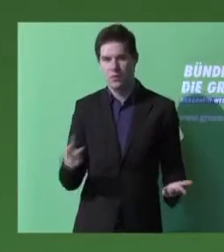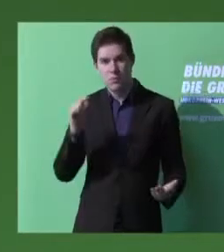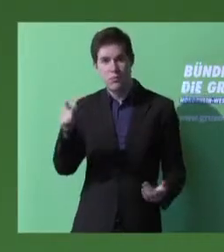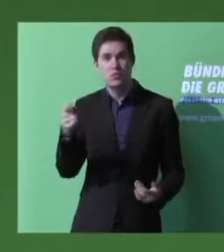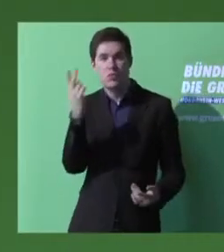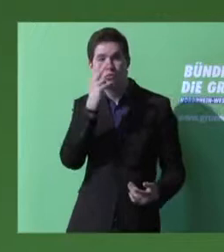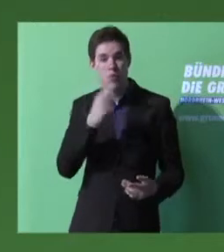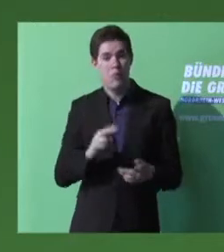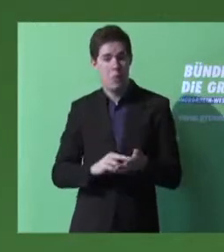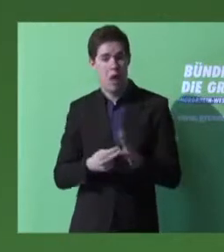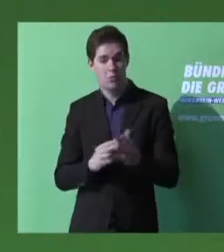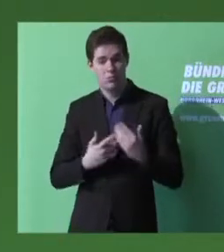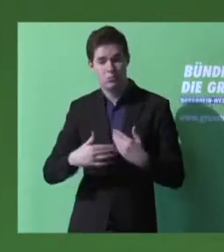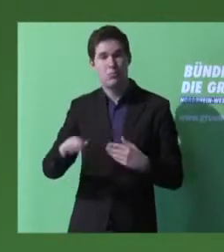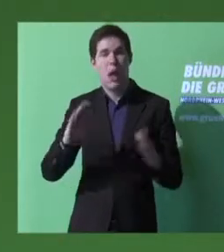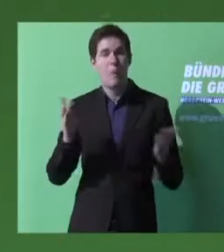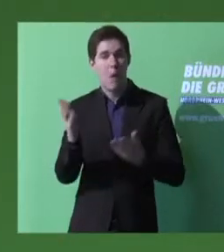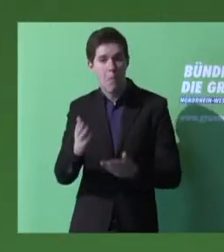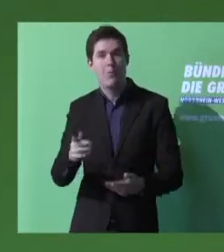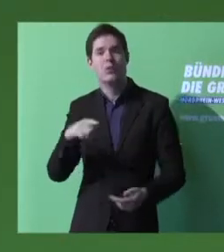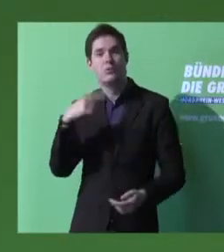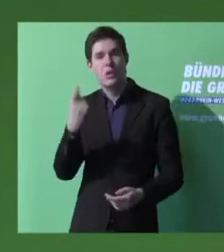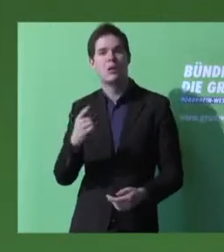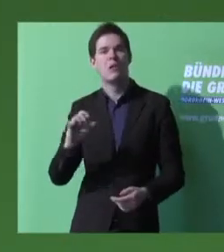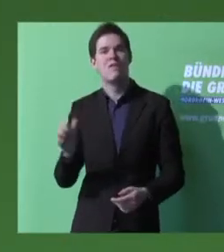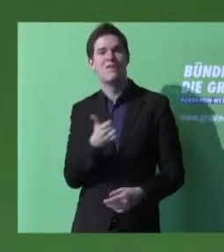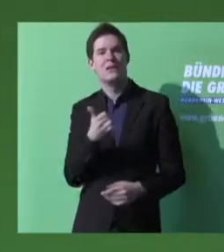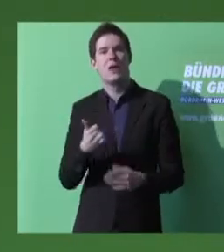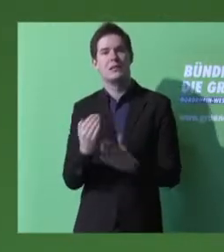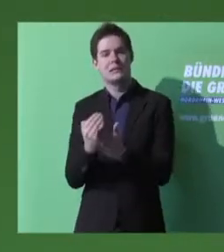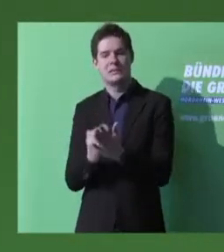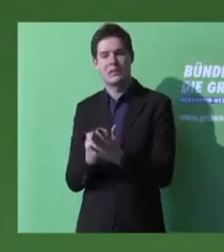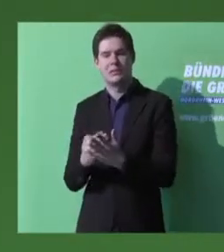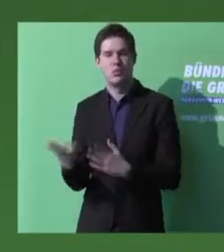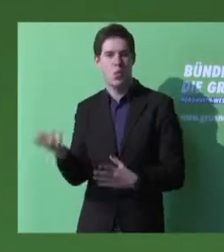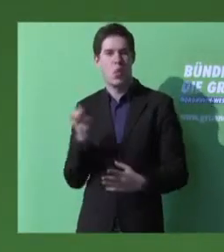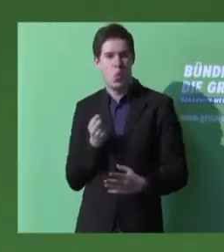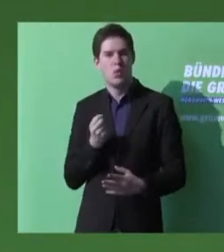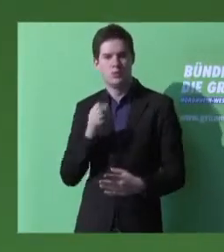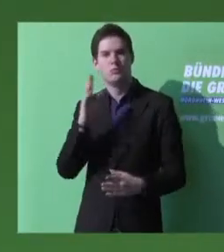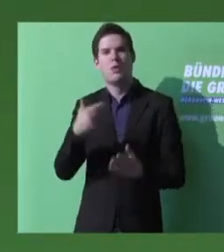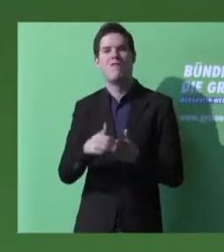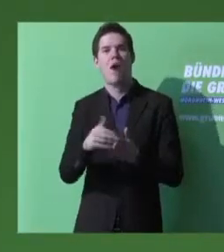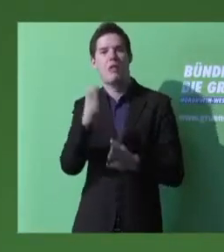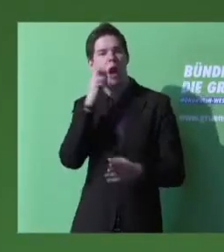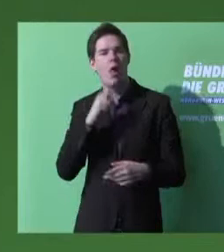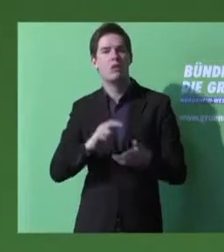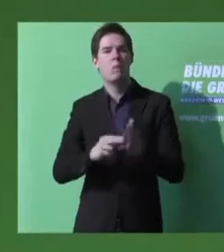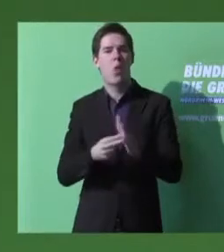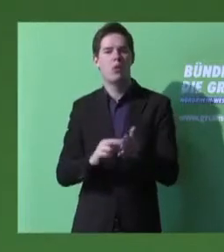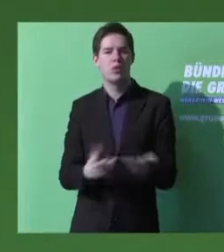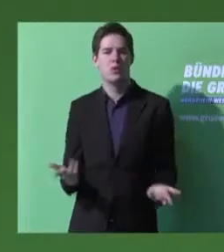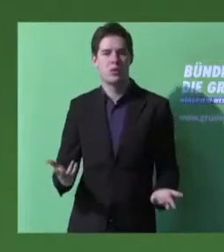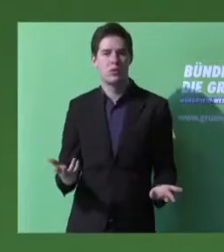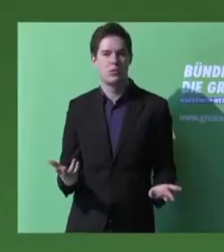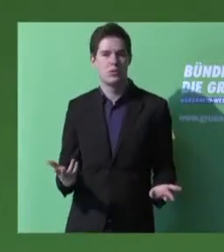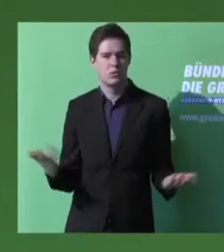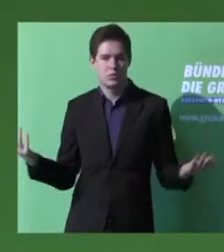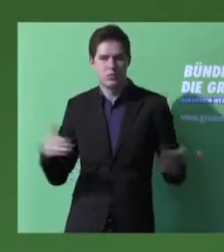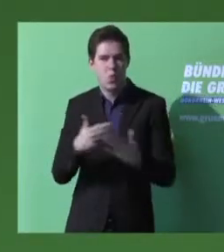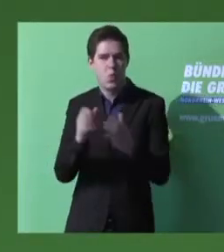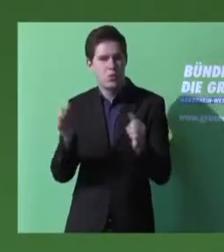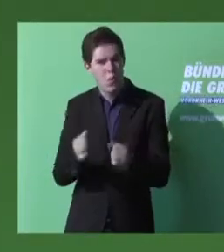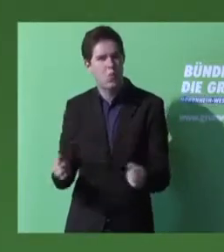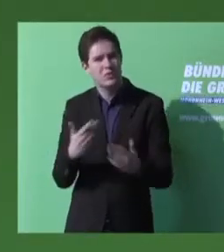danach kommt dieses Ermöglichungsgesetz für Fracking wieder aus der Schublade und dann wird die alte Politik weitergemacht. Deshalb, liebe Freundinnen und Freunde, lasst